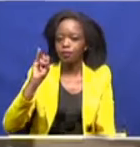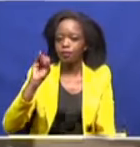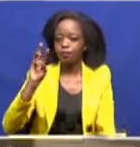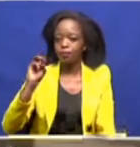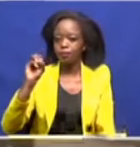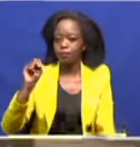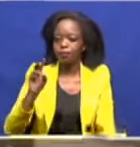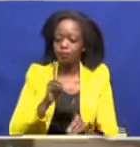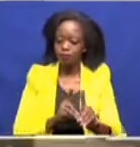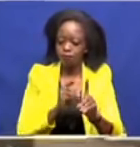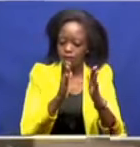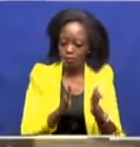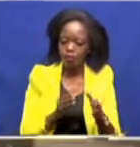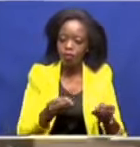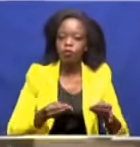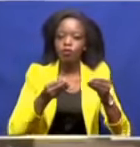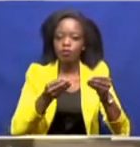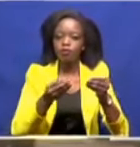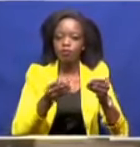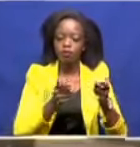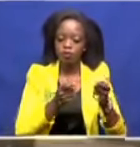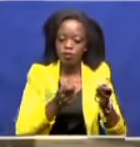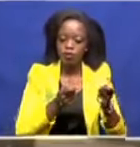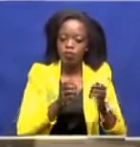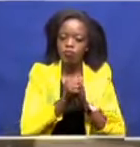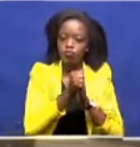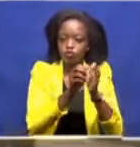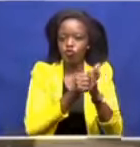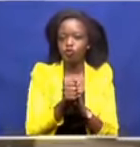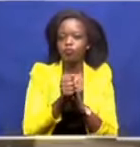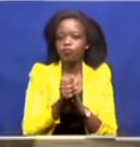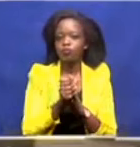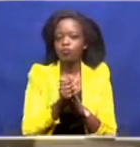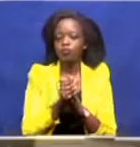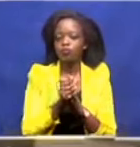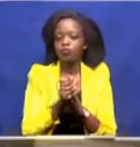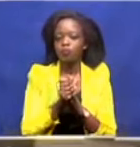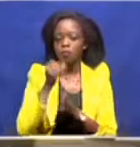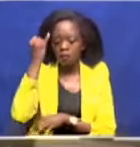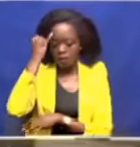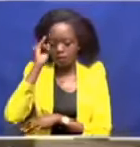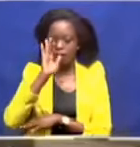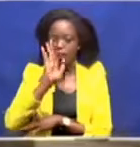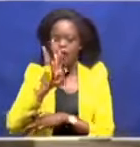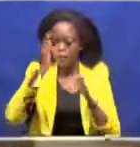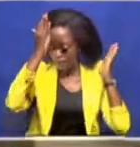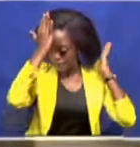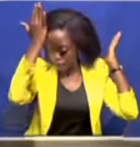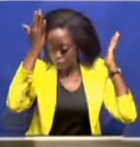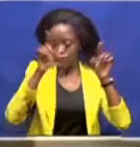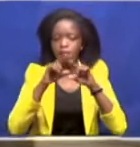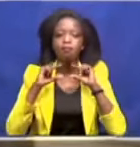wafuasi walikabidhiwa uchungaji wa waumini. Mahalifa yao ni maaskofu na